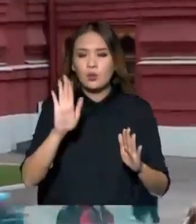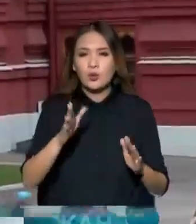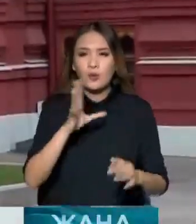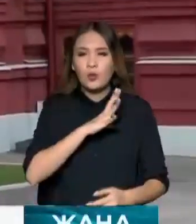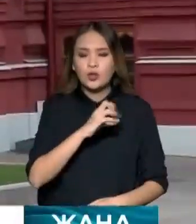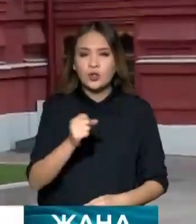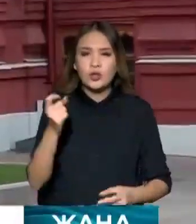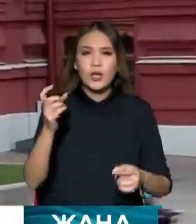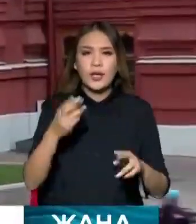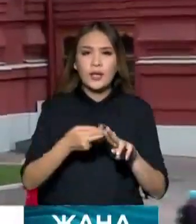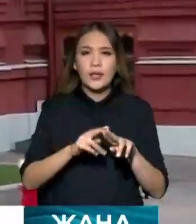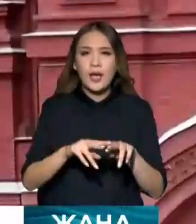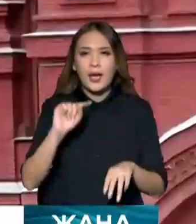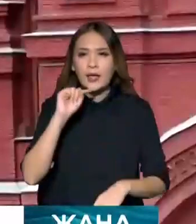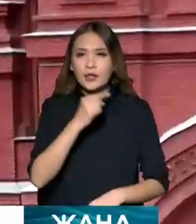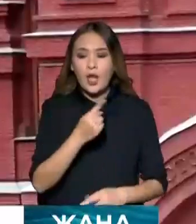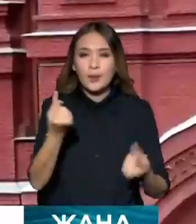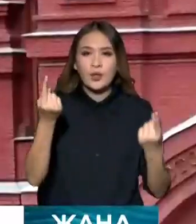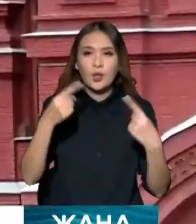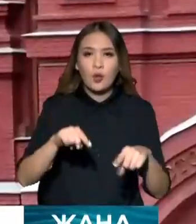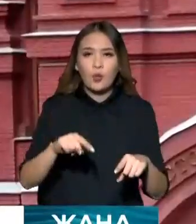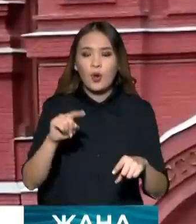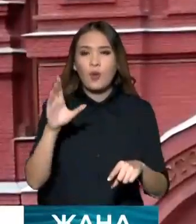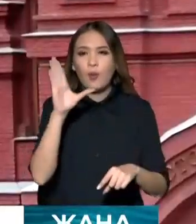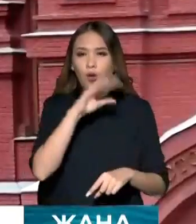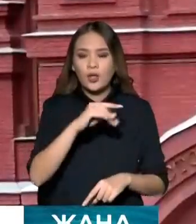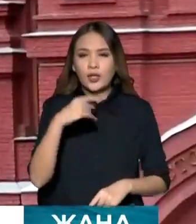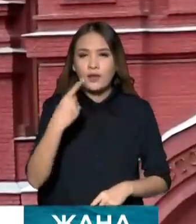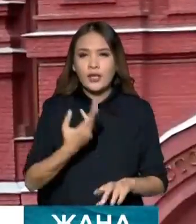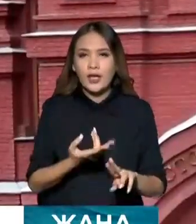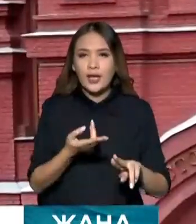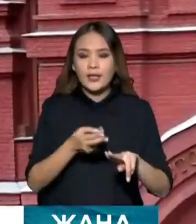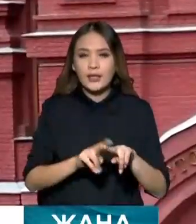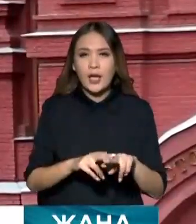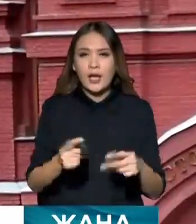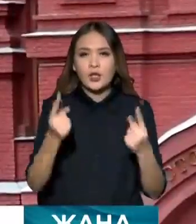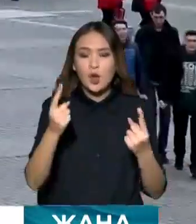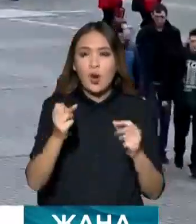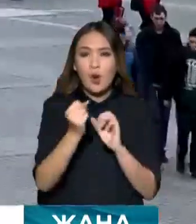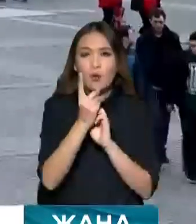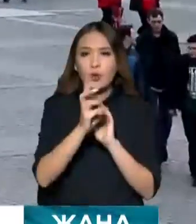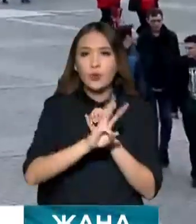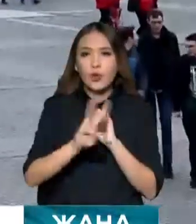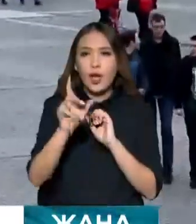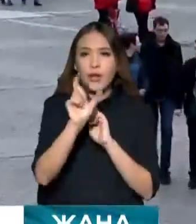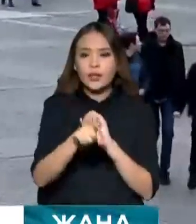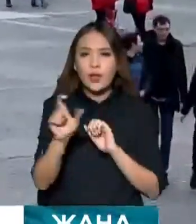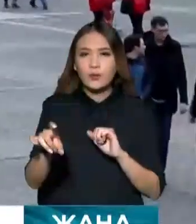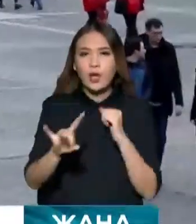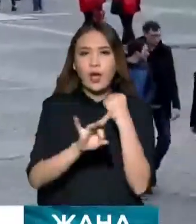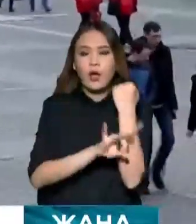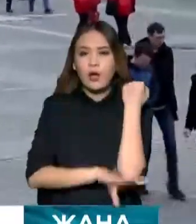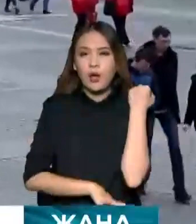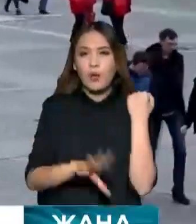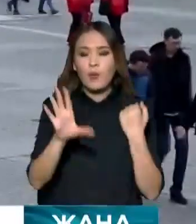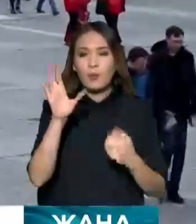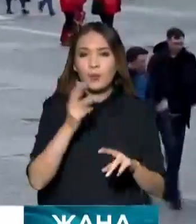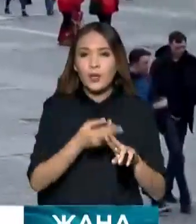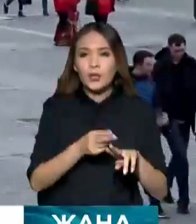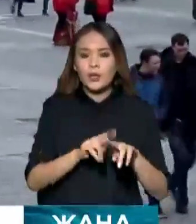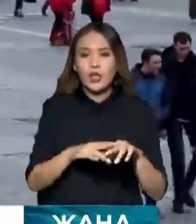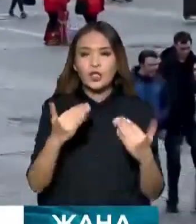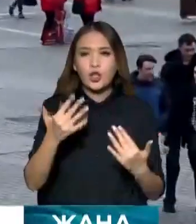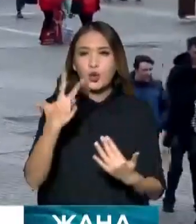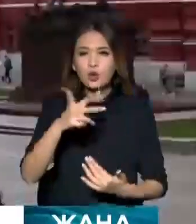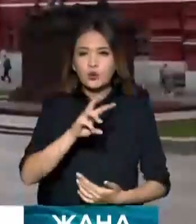алдағы қыста экономика бұдан да төмен жағдайға түсет деген болжам айтады. Қазір іргелес елде 11 миллионға жуық адам кедейшіліктің қамытын кесе, енді оның саны